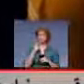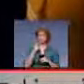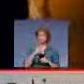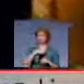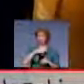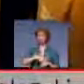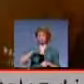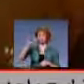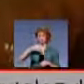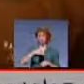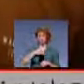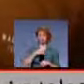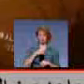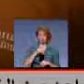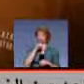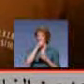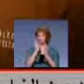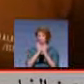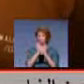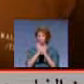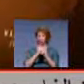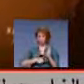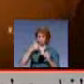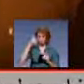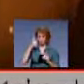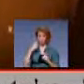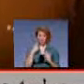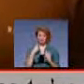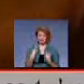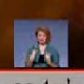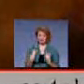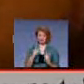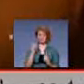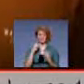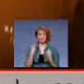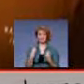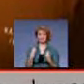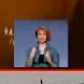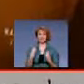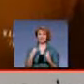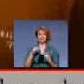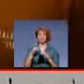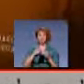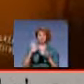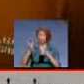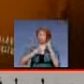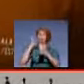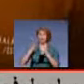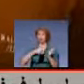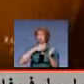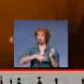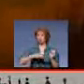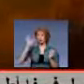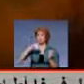ولا الحاله زي ما هي؟ لا الحاله زي ما هي. وحتى اللي كان بيجي مثلا اول مره انا جاي تاني ما بيجيش. يعني اللي